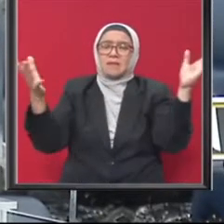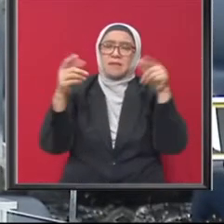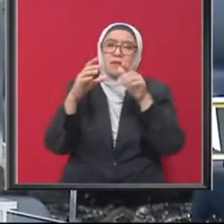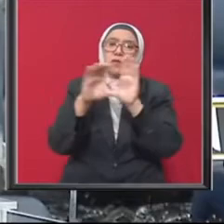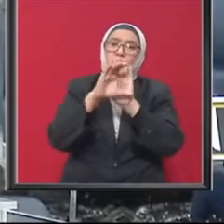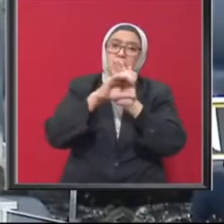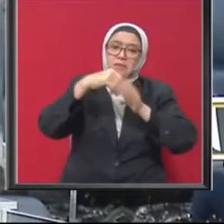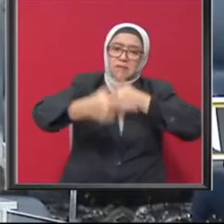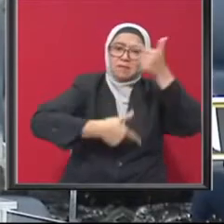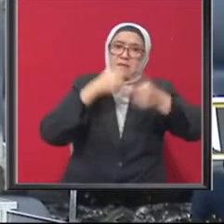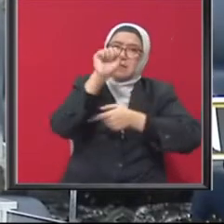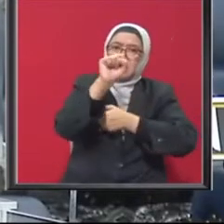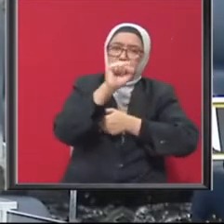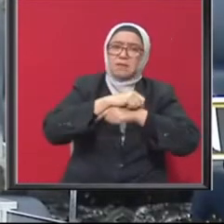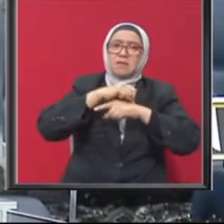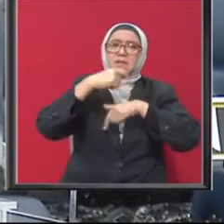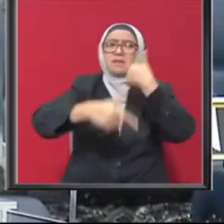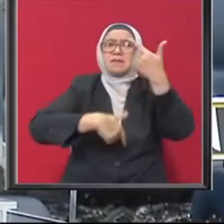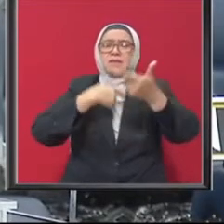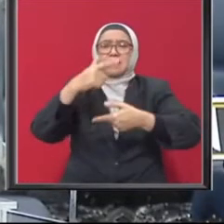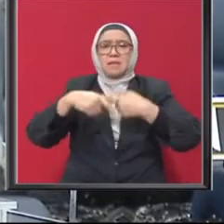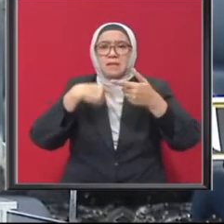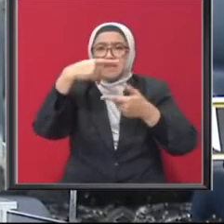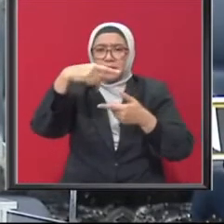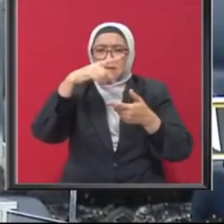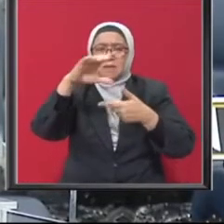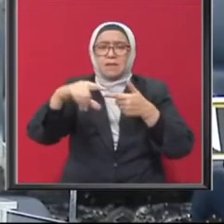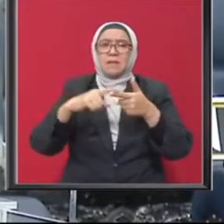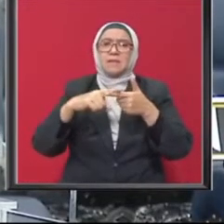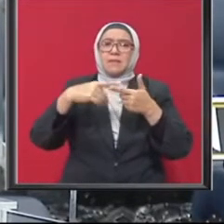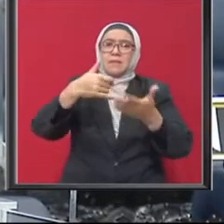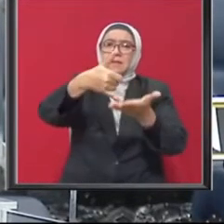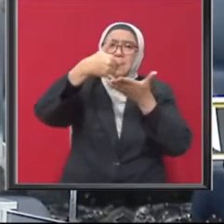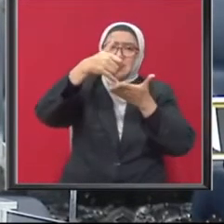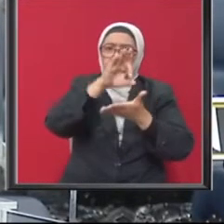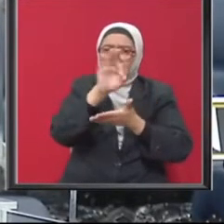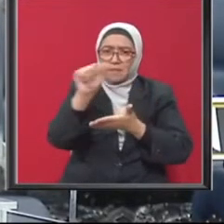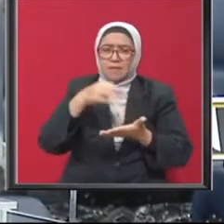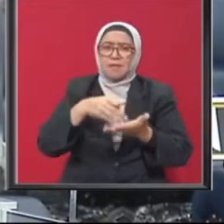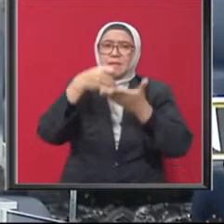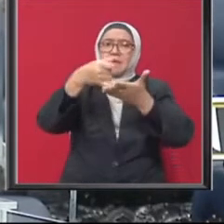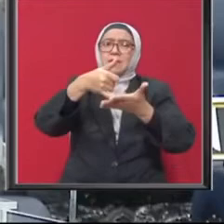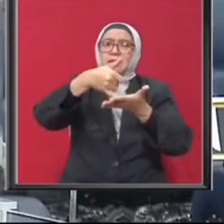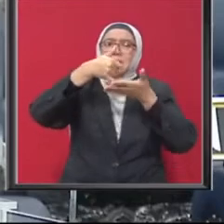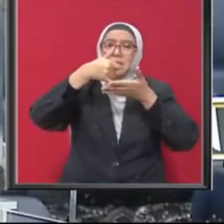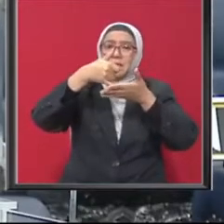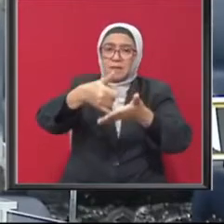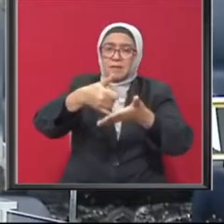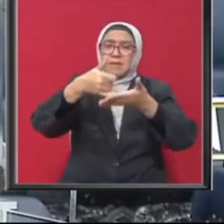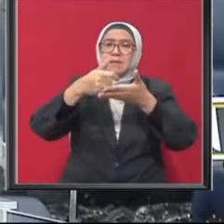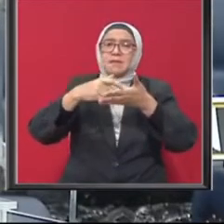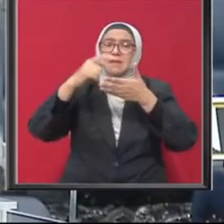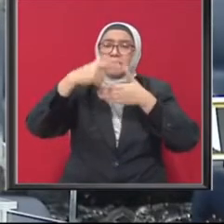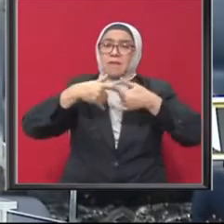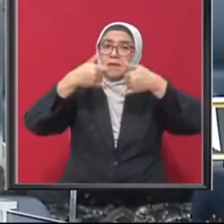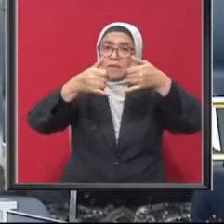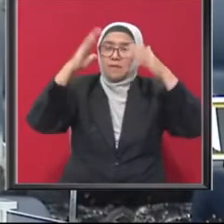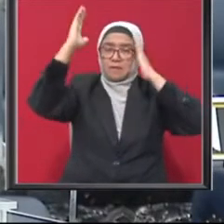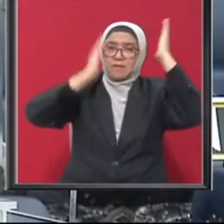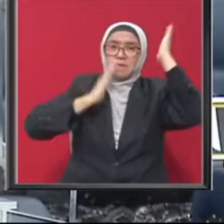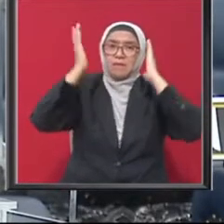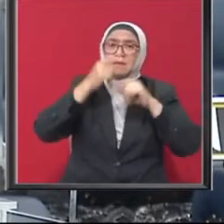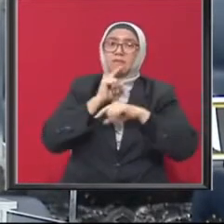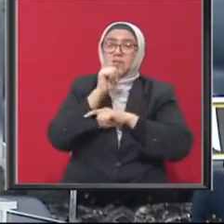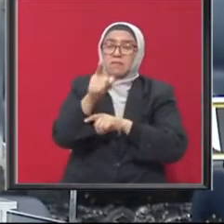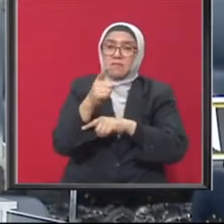Liga Primer Piala FA dan piala Malaysia proses pembedaan turut dilakukan untuk menentukan syari'at yang akan menjadi